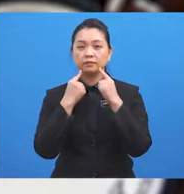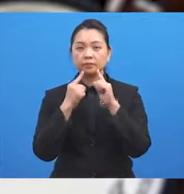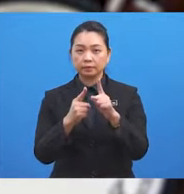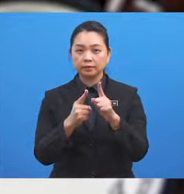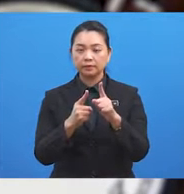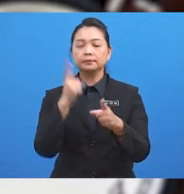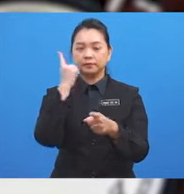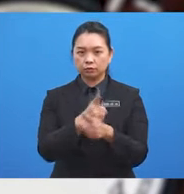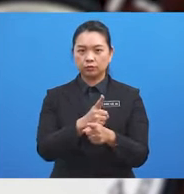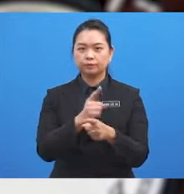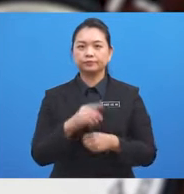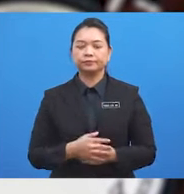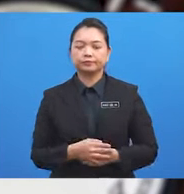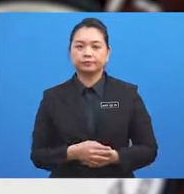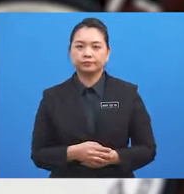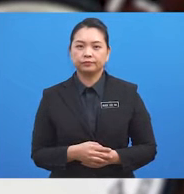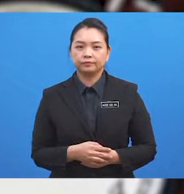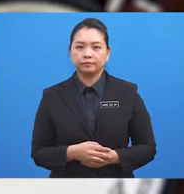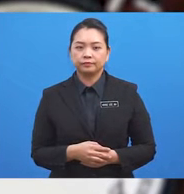Jawapannya betul.